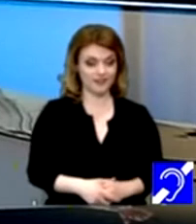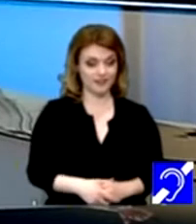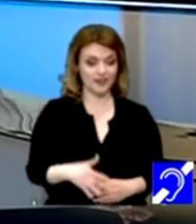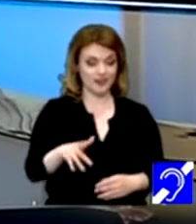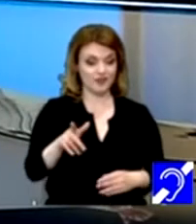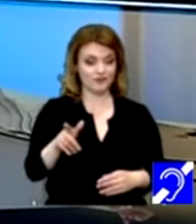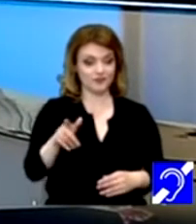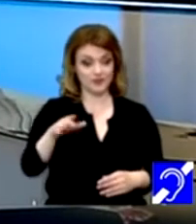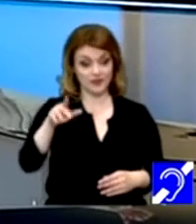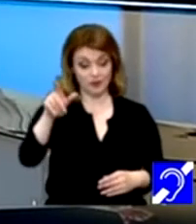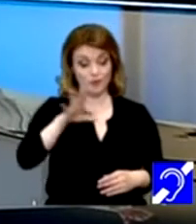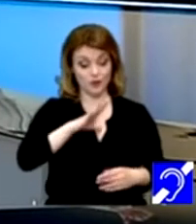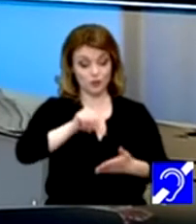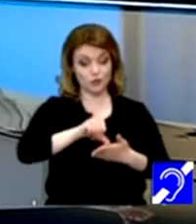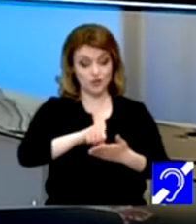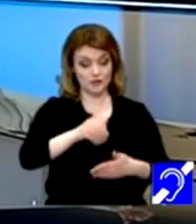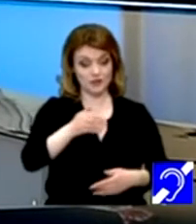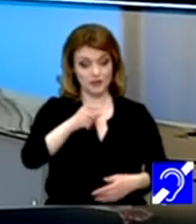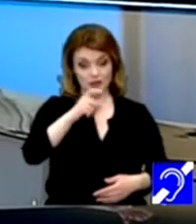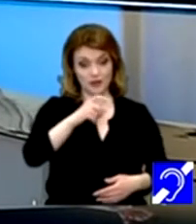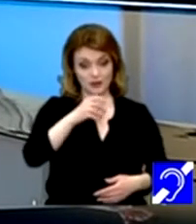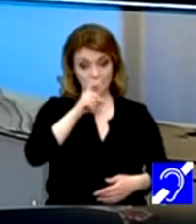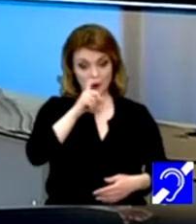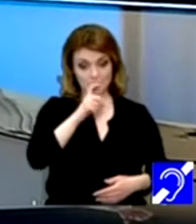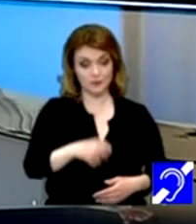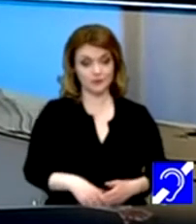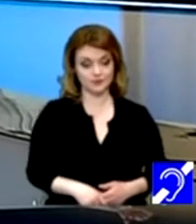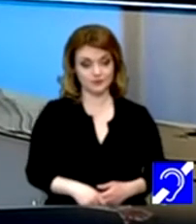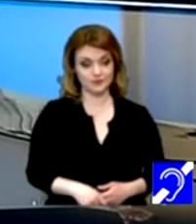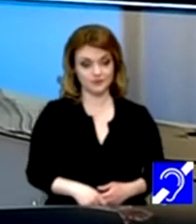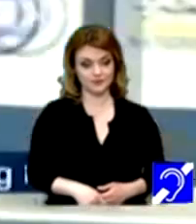campionatul mondial din Egipt, destinat tinerilor sub 17 ani.